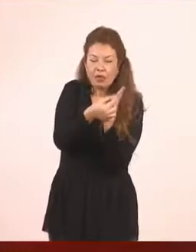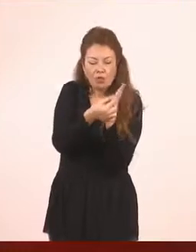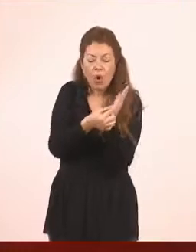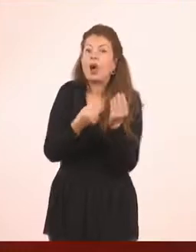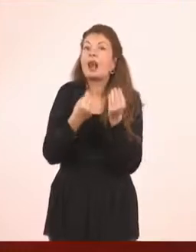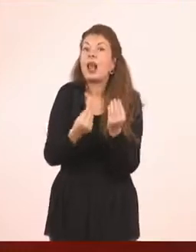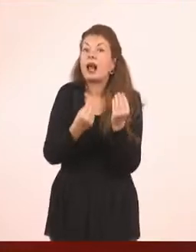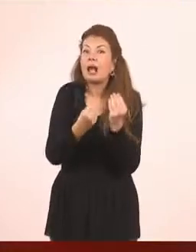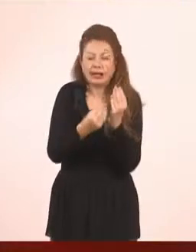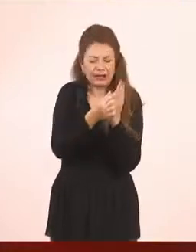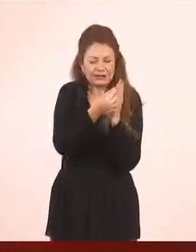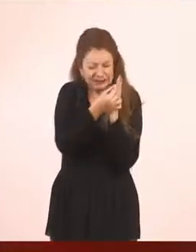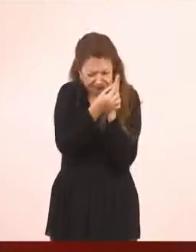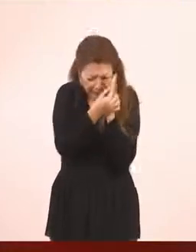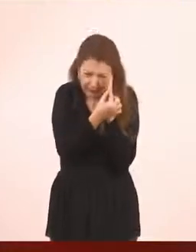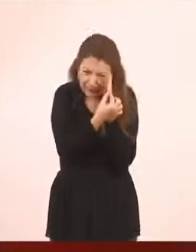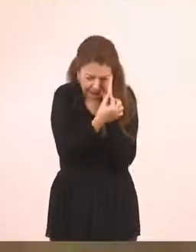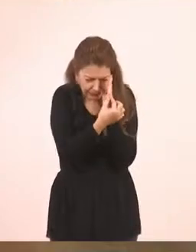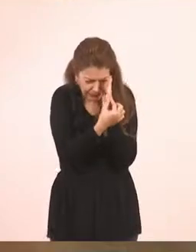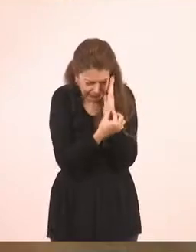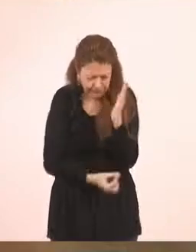Τσακίζουμε. Καλά, καλά. Καλά, καλά.